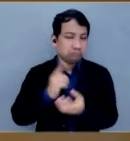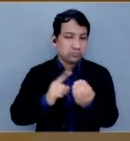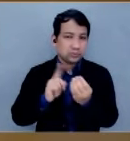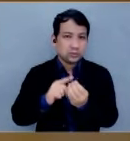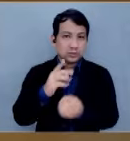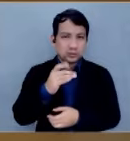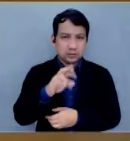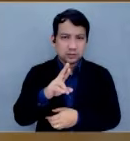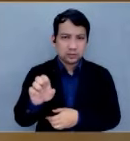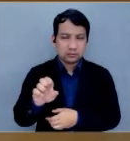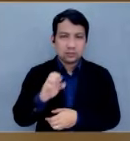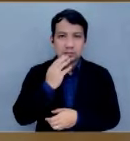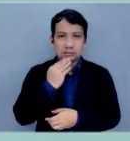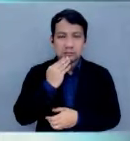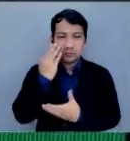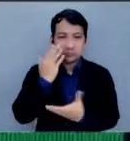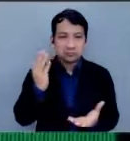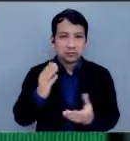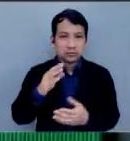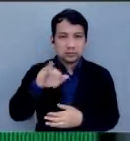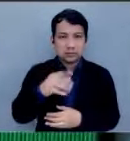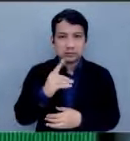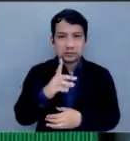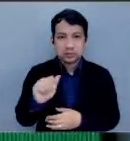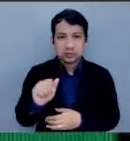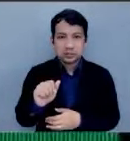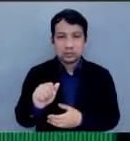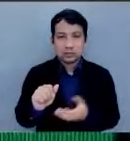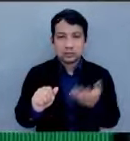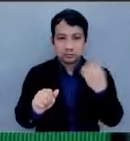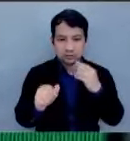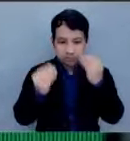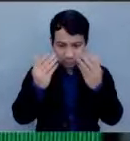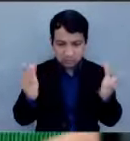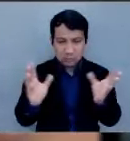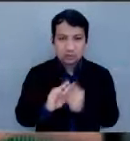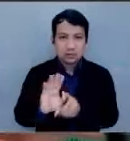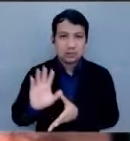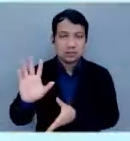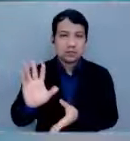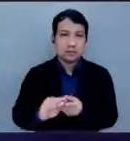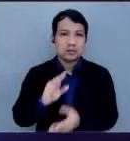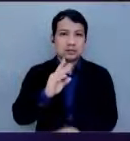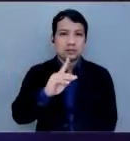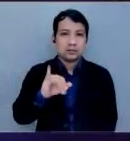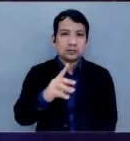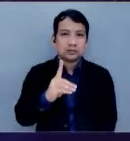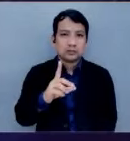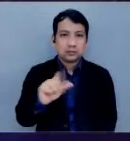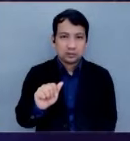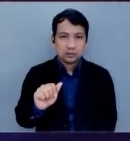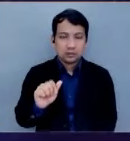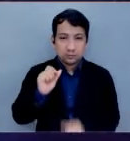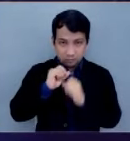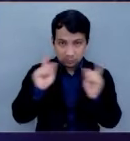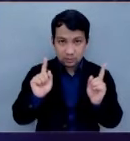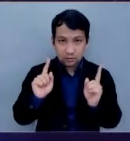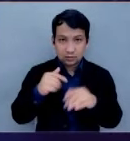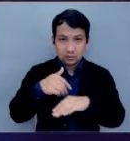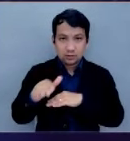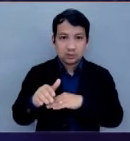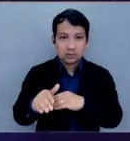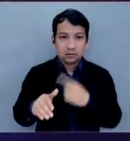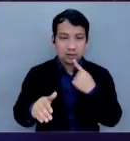naging romantic nga sila ni Jada before. Paglilinaw naman dyan ni Jada. Ulat ako, may nag-send na lang po sa akin